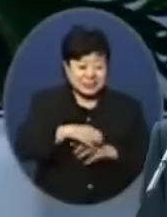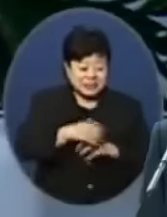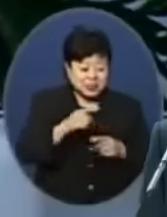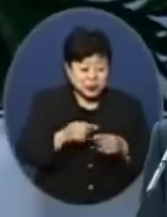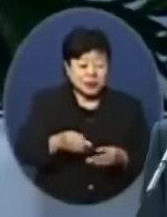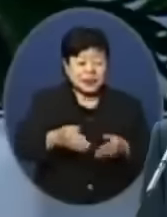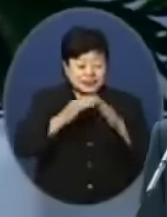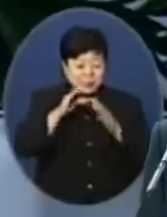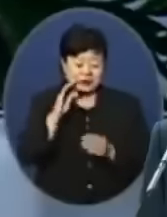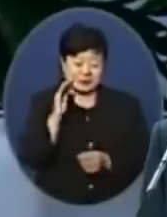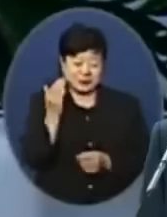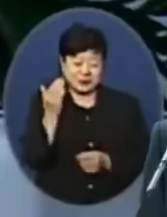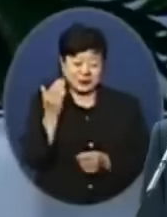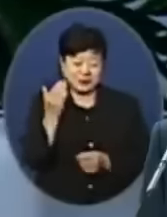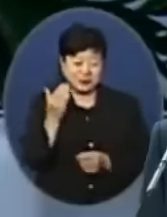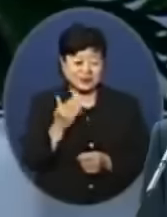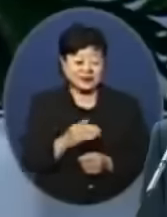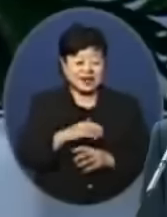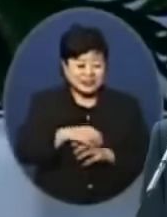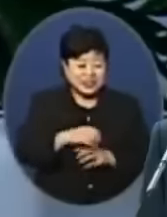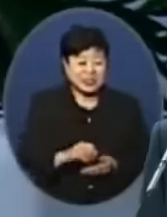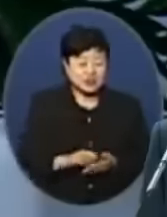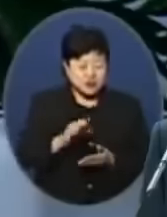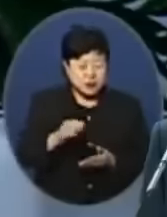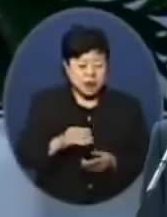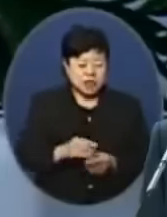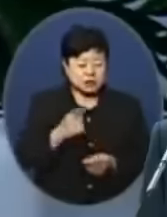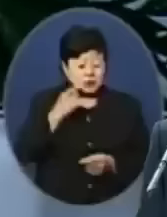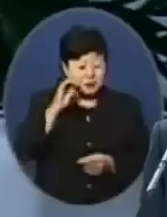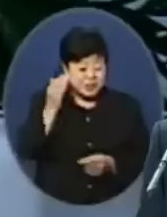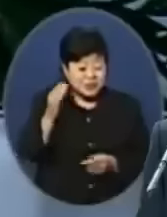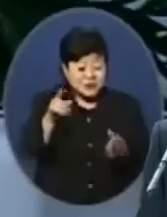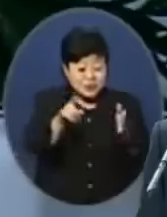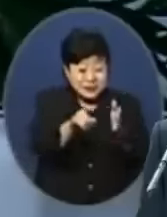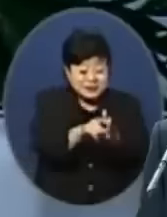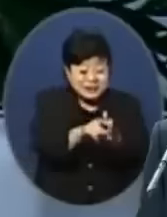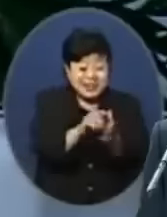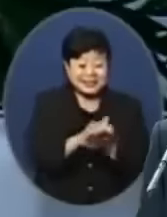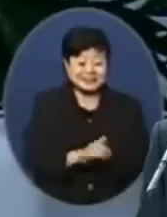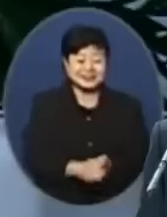세계적인 교회도 세워지고 전 세계 대회에서 복음을 전할 수 있었습니다.